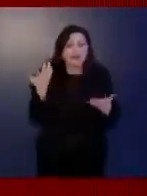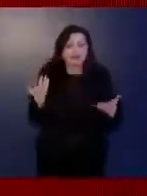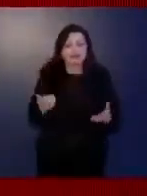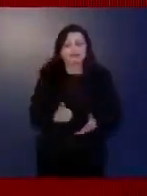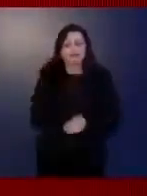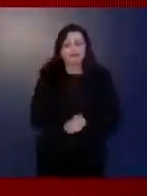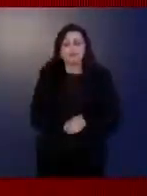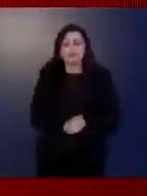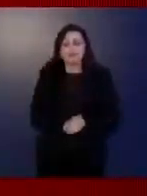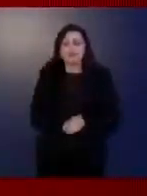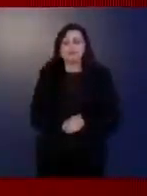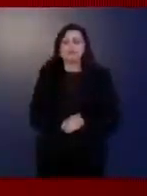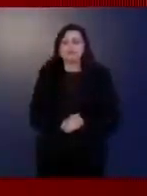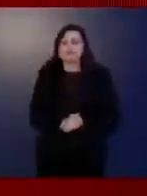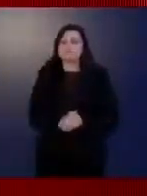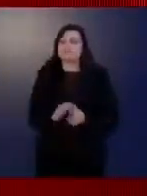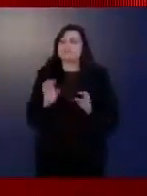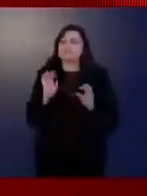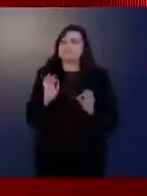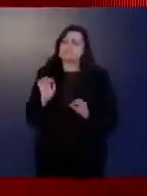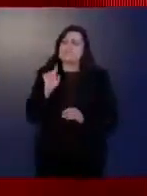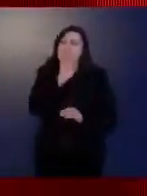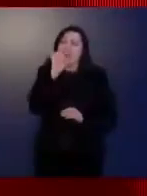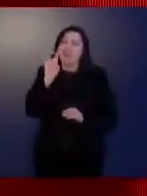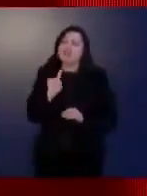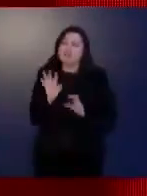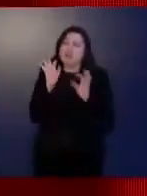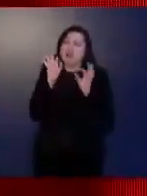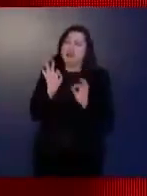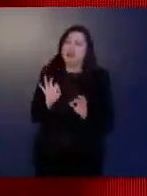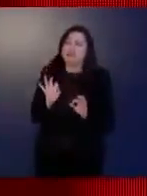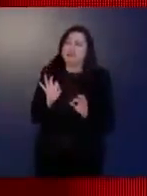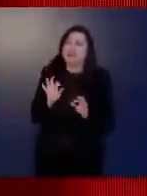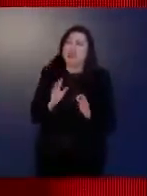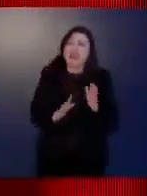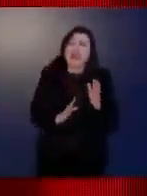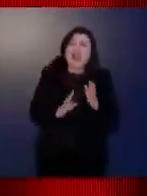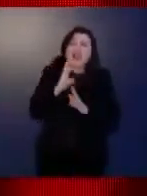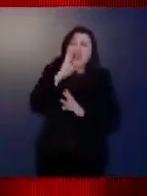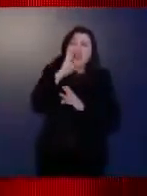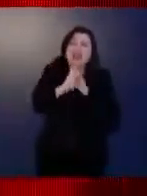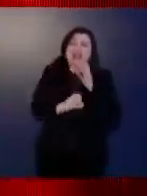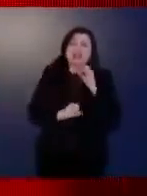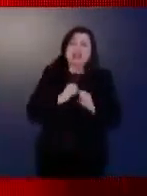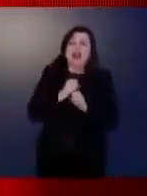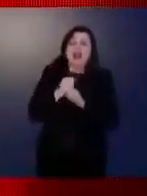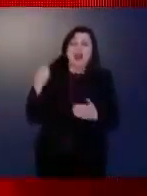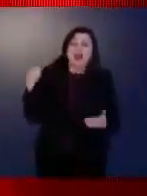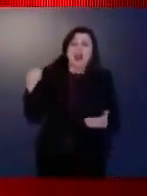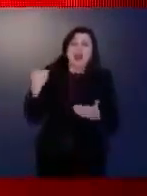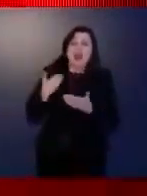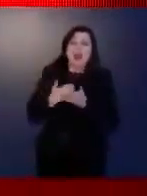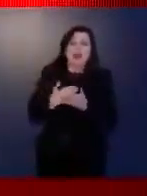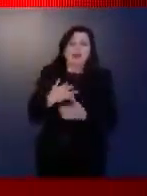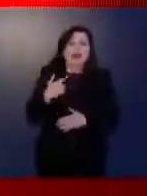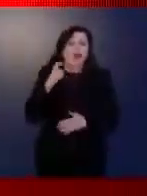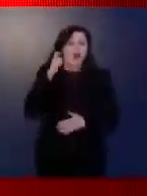τα έφερε έτσι η ζωή που για 13 χρόνια συνέδεσα το όνομά μου με έναν νόμο